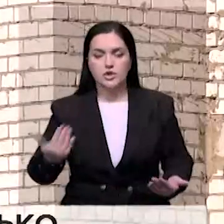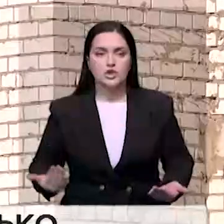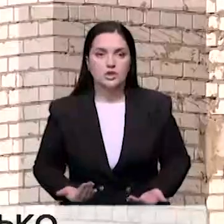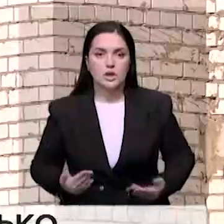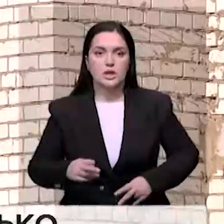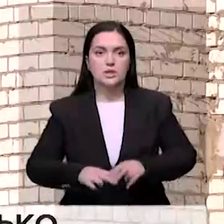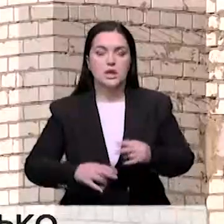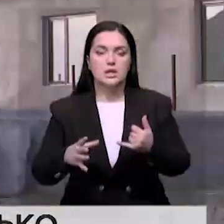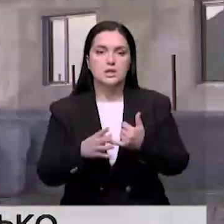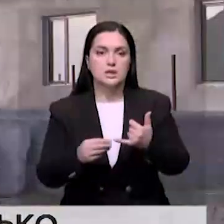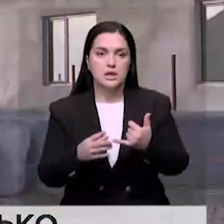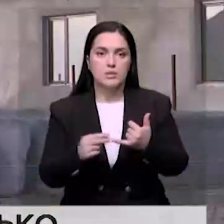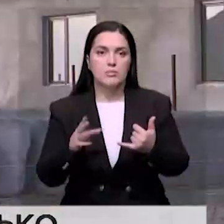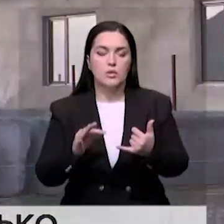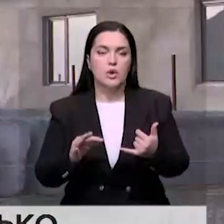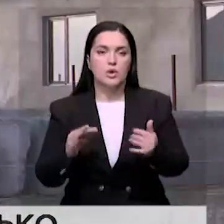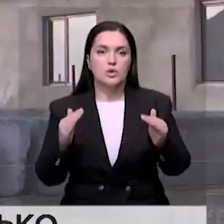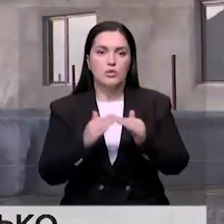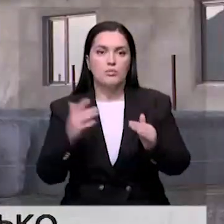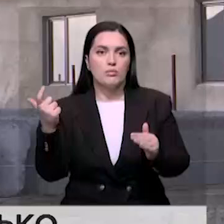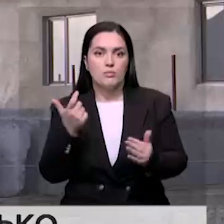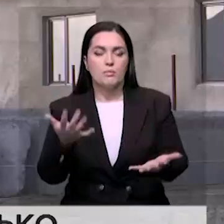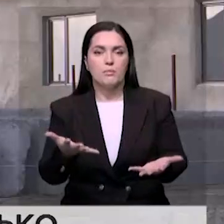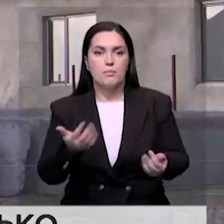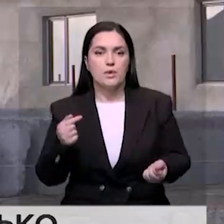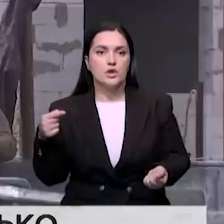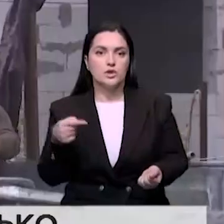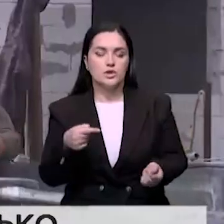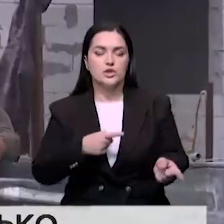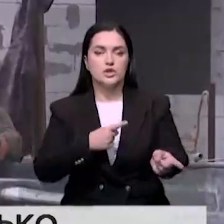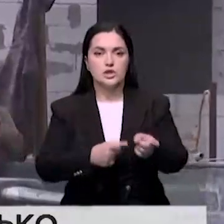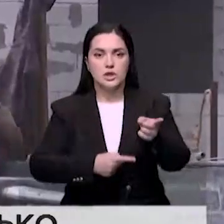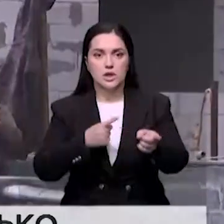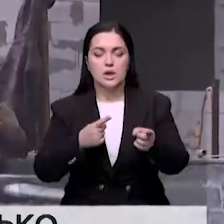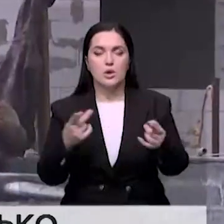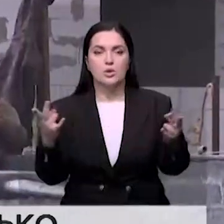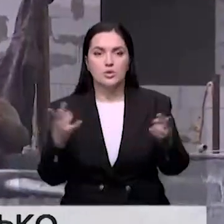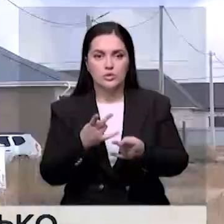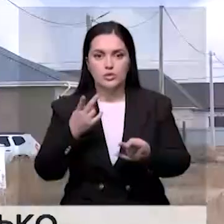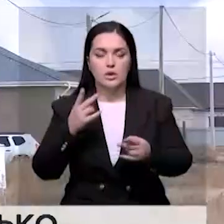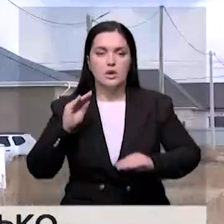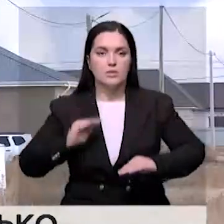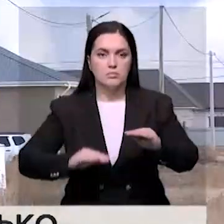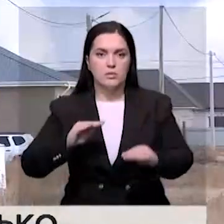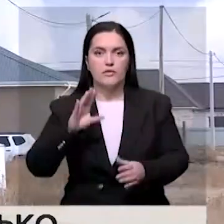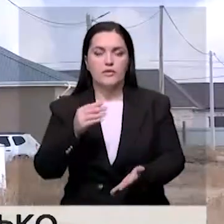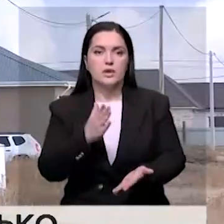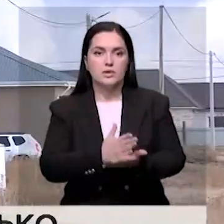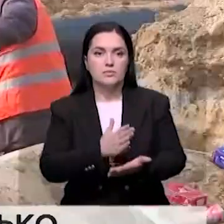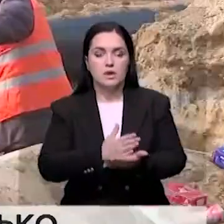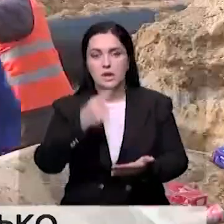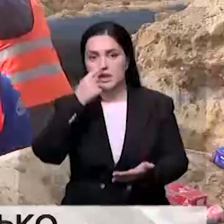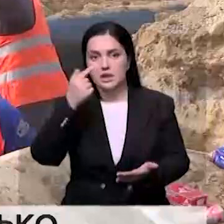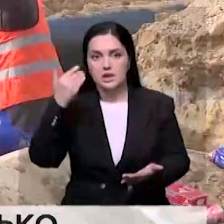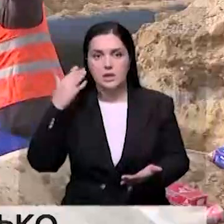строительство. Земельные участки под частные дома уже получили порядка 1000 жесказганцев. Необходимая инфраструктура в районе имеется. Недавно здесь